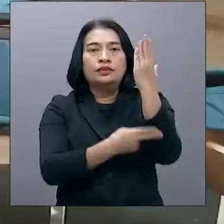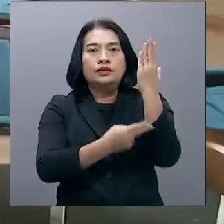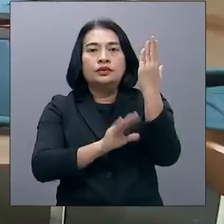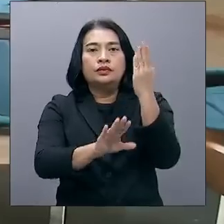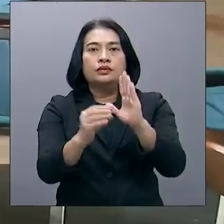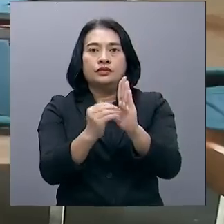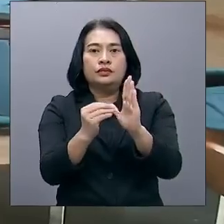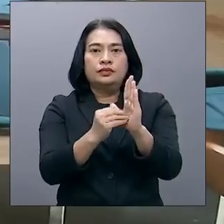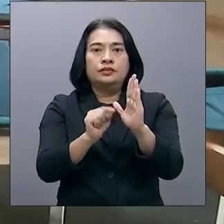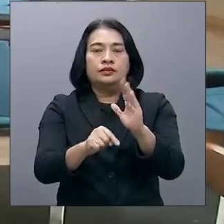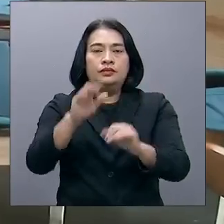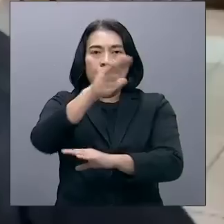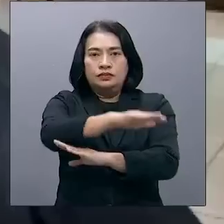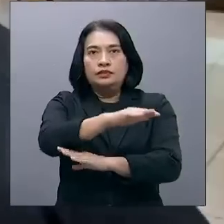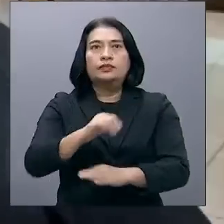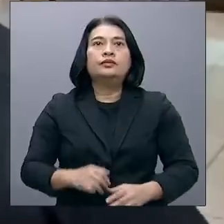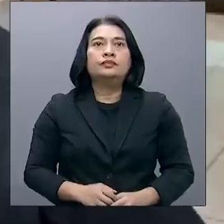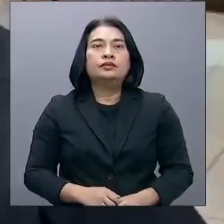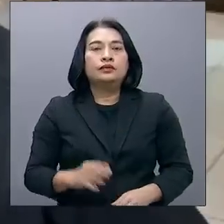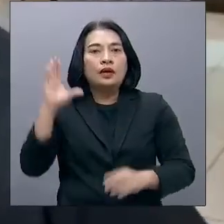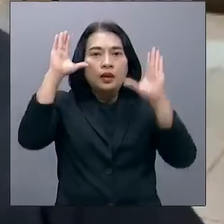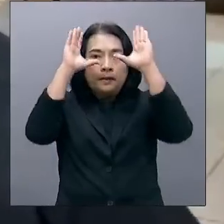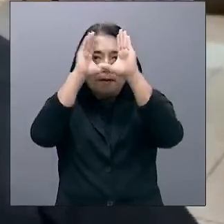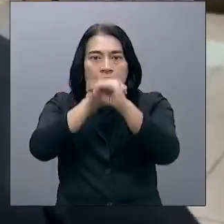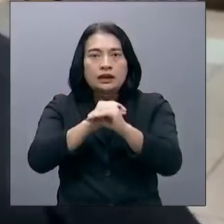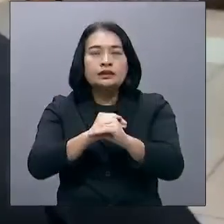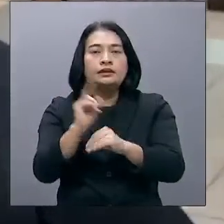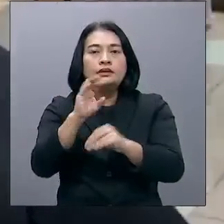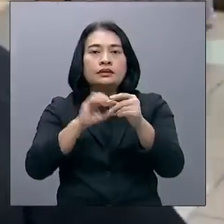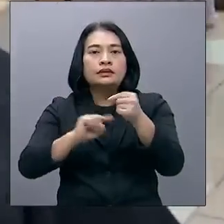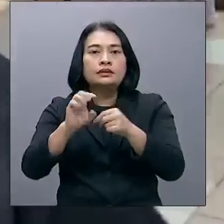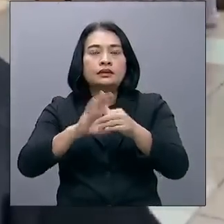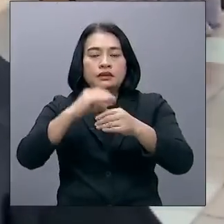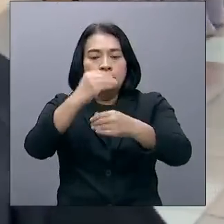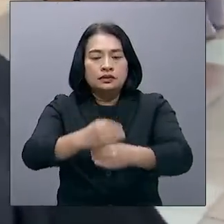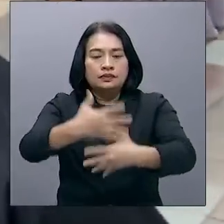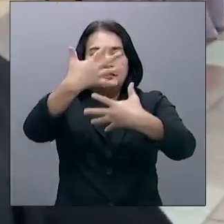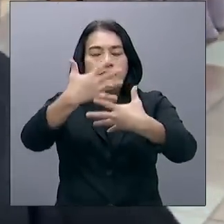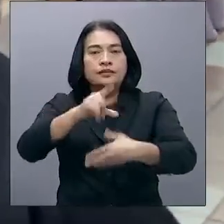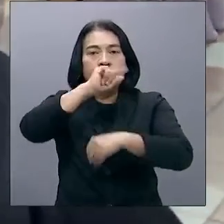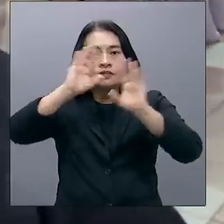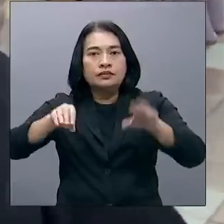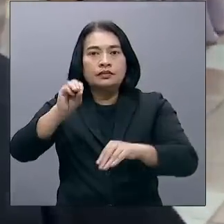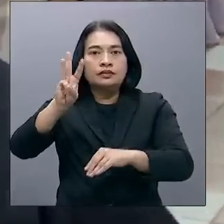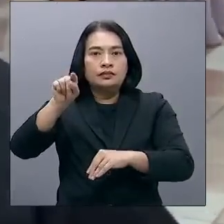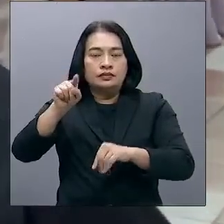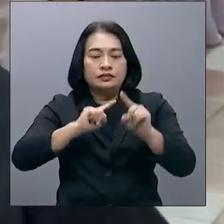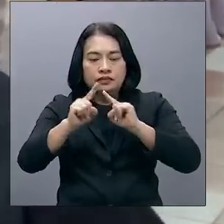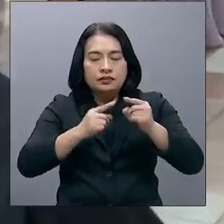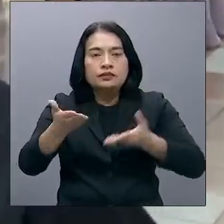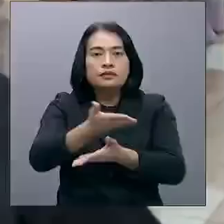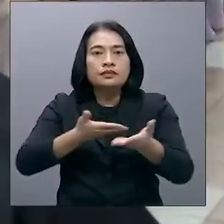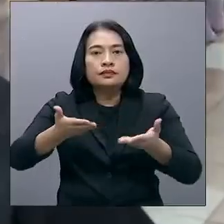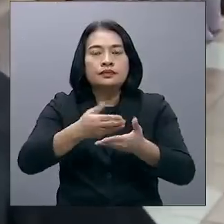กรุงเทพทีเดียวเลยในช่วงเย็นนี้แต่ว่าเมื่อคืนนี้นะคะนายชัยธวัฒน์ตุลาธนก็ได้โพสต์ข้อความใน Twitter ว่าผลการพูดคุย